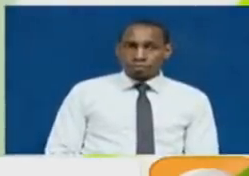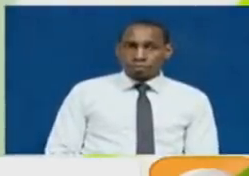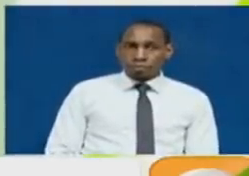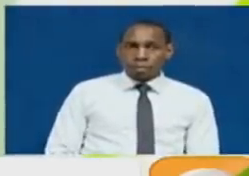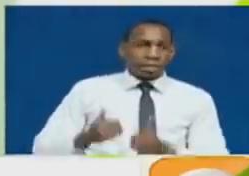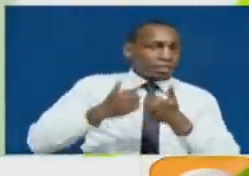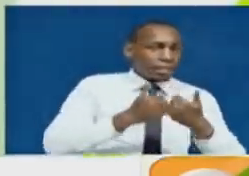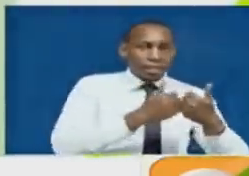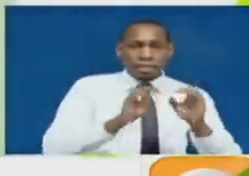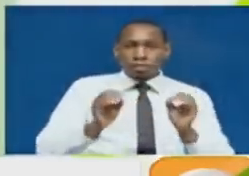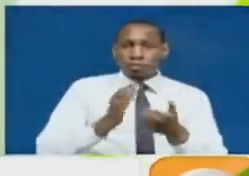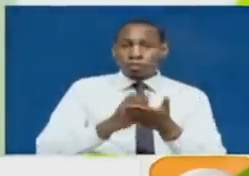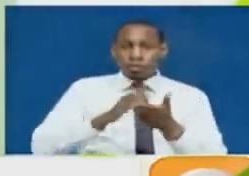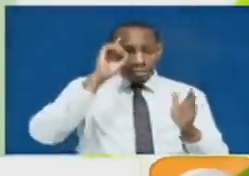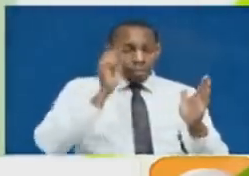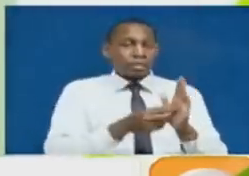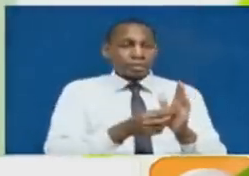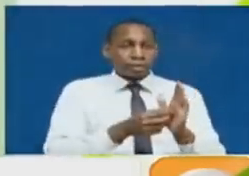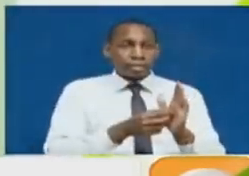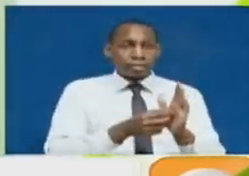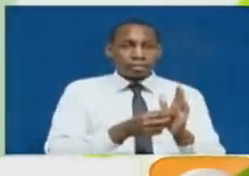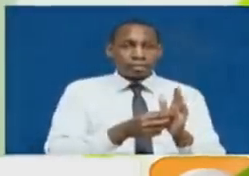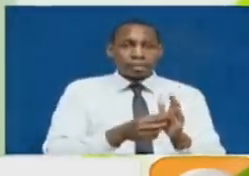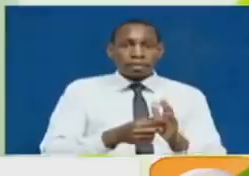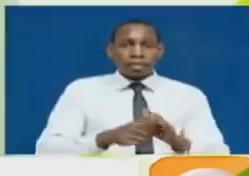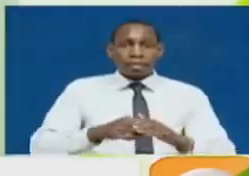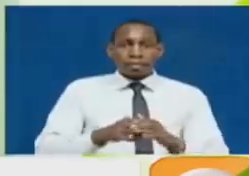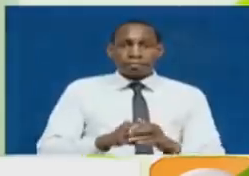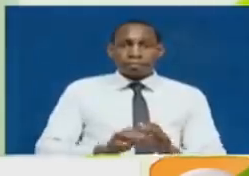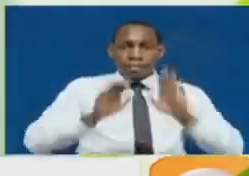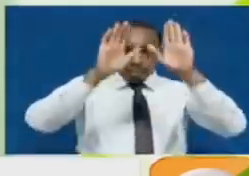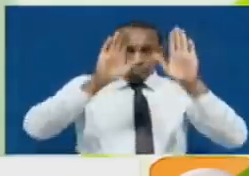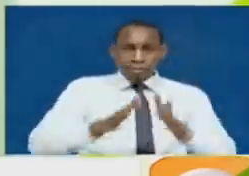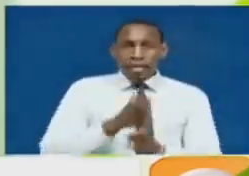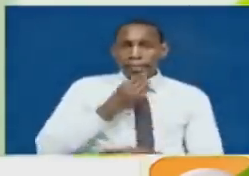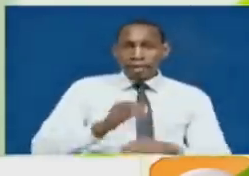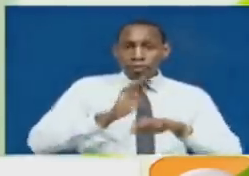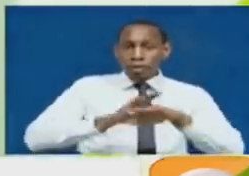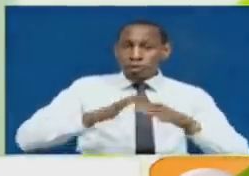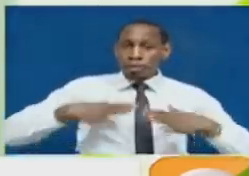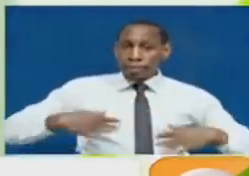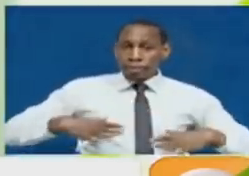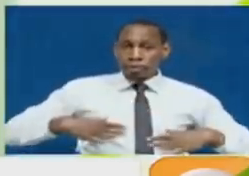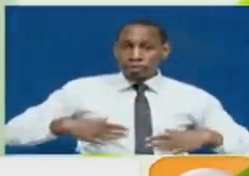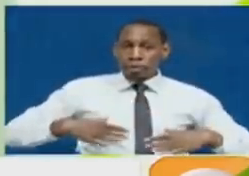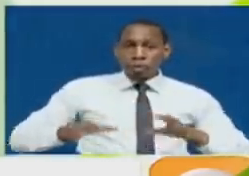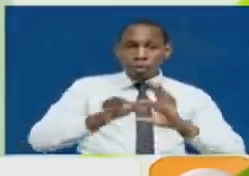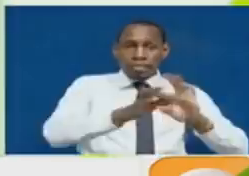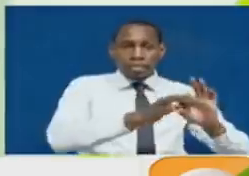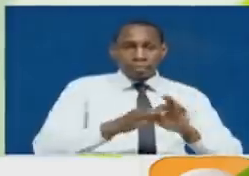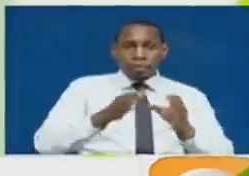much struggle to identify a critical mass of good people within the